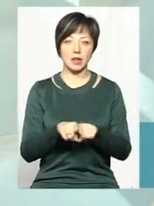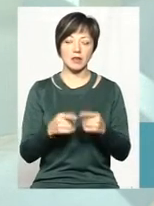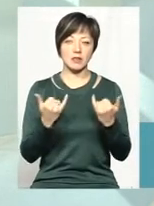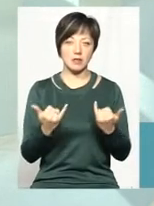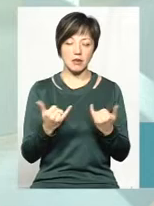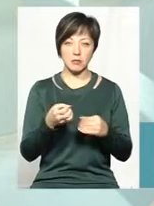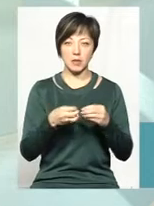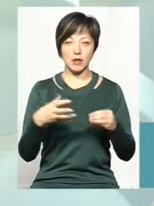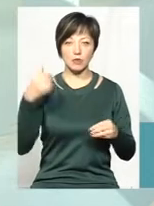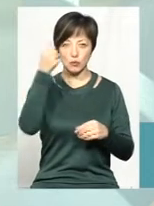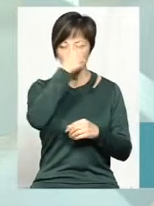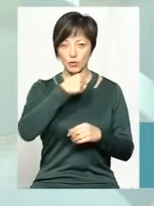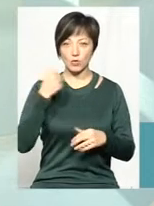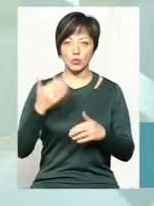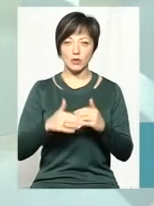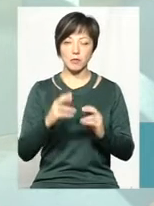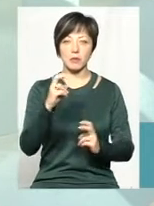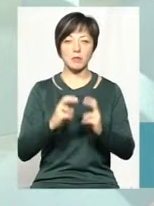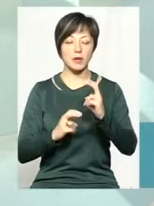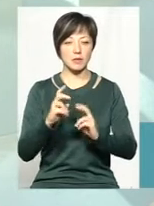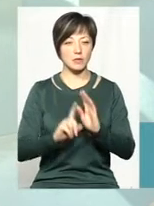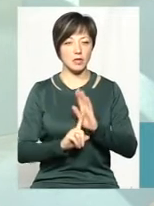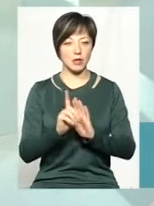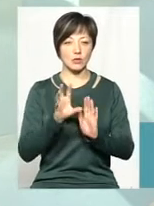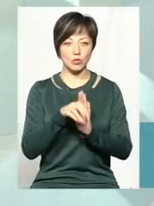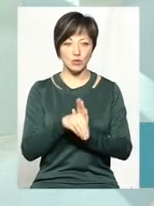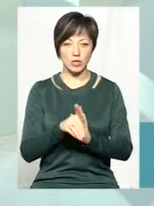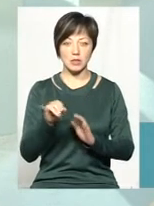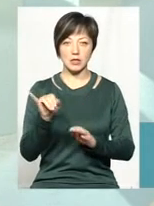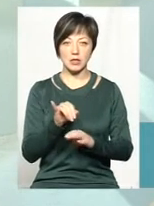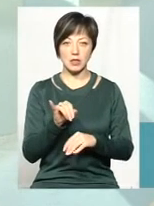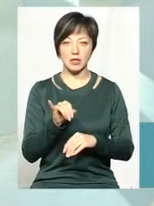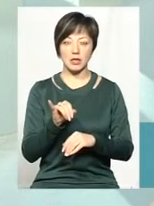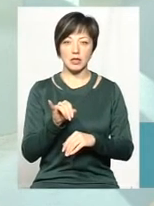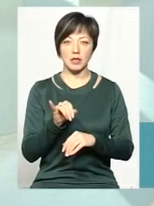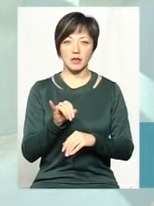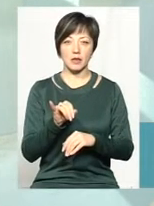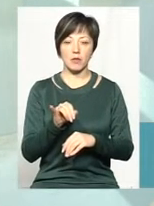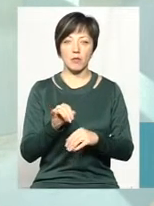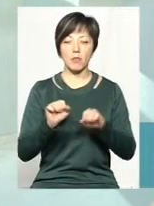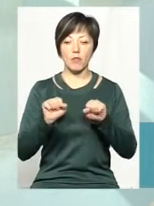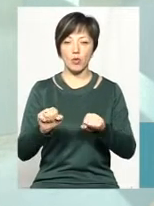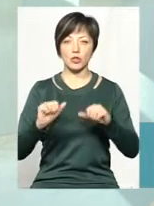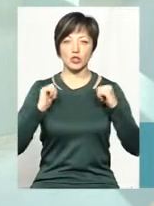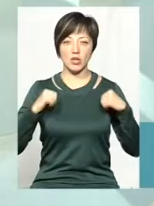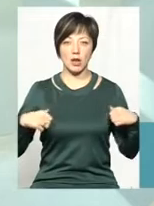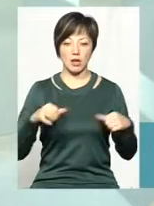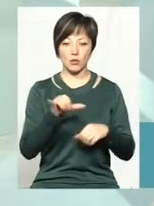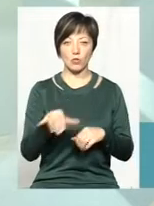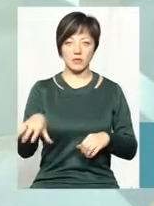В 2015 році вже і підприємства стали долучатися, тобто і бронежилети у хлопців всіх з'явилися,